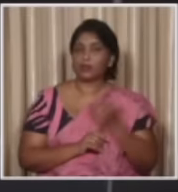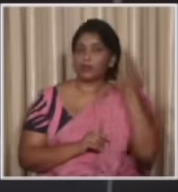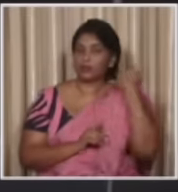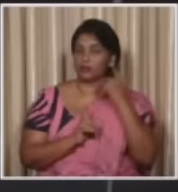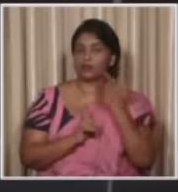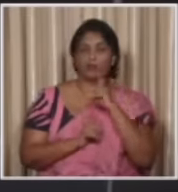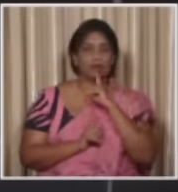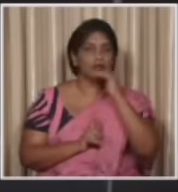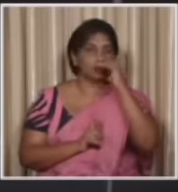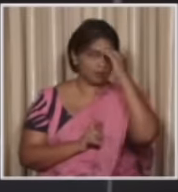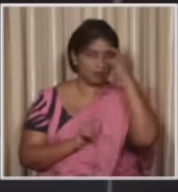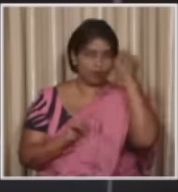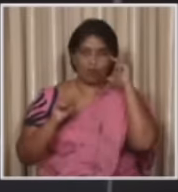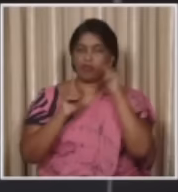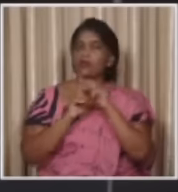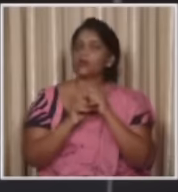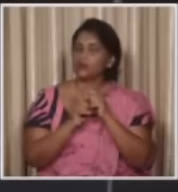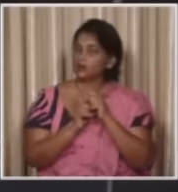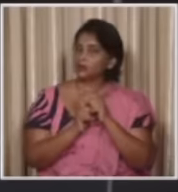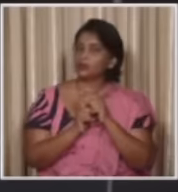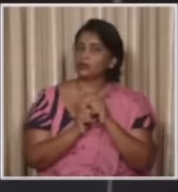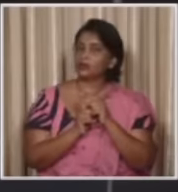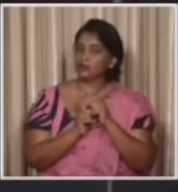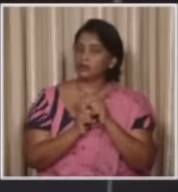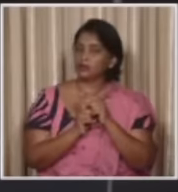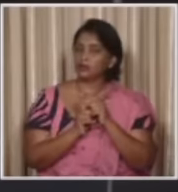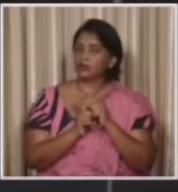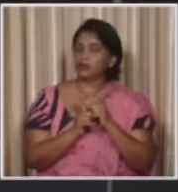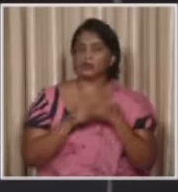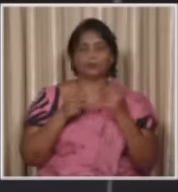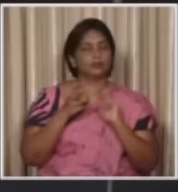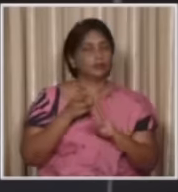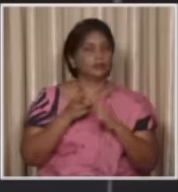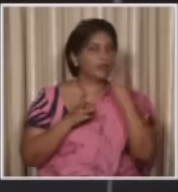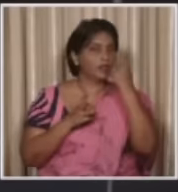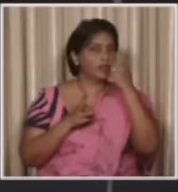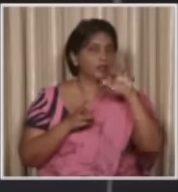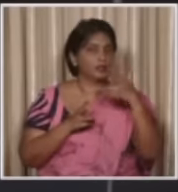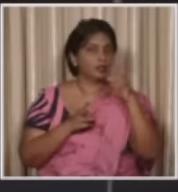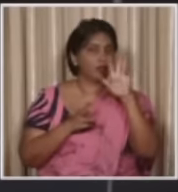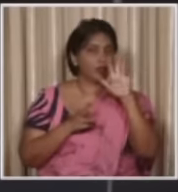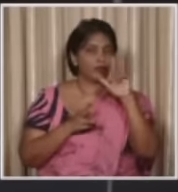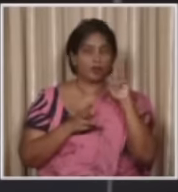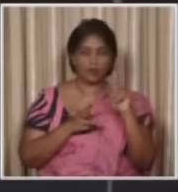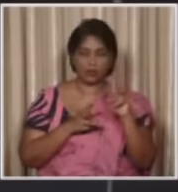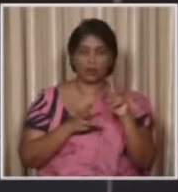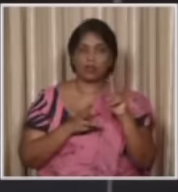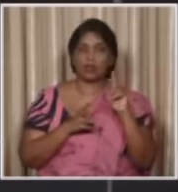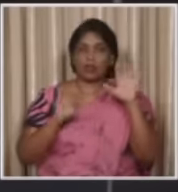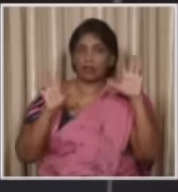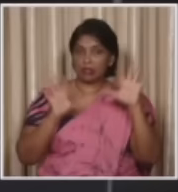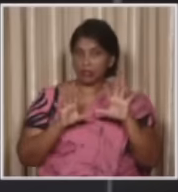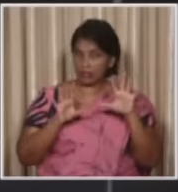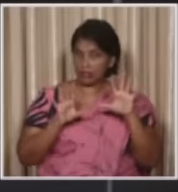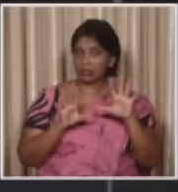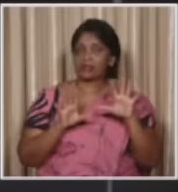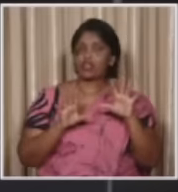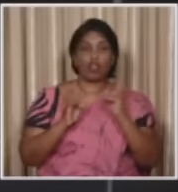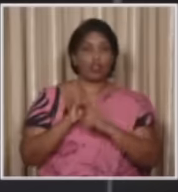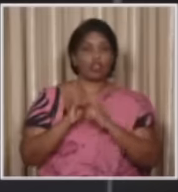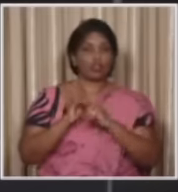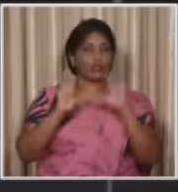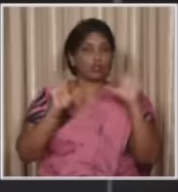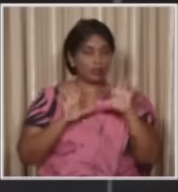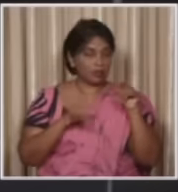හිටපු කථානායකතුමාට විරුද්ධව ඊළඟට 1991 10 වෙනිදා ඔක්තෝබර් 10